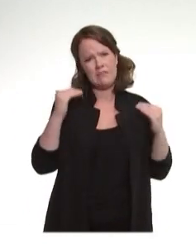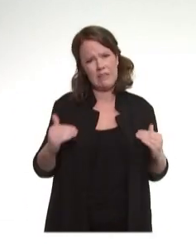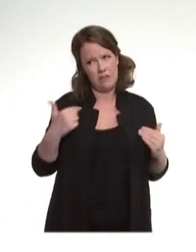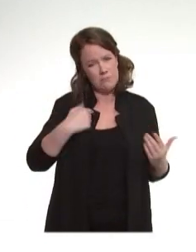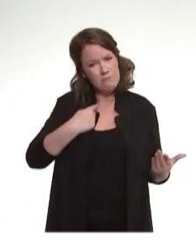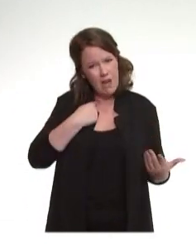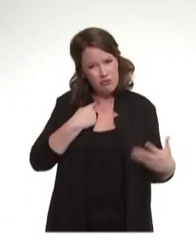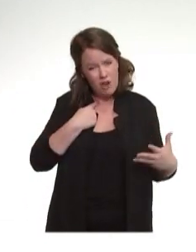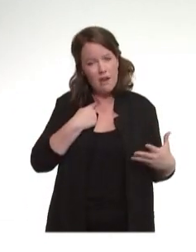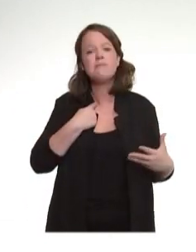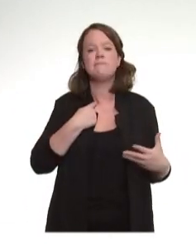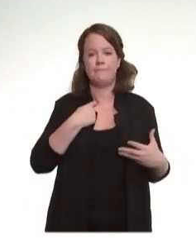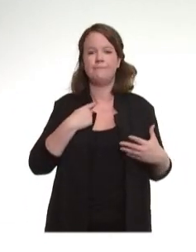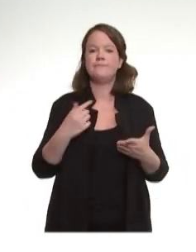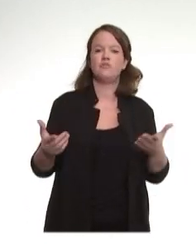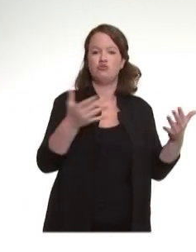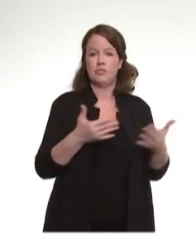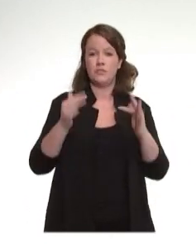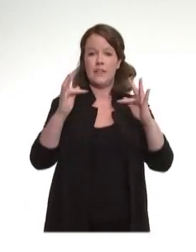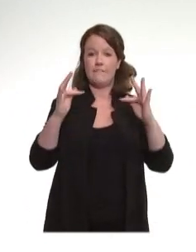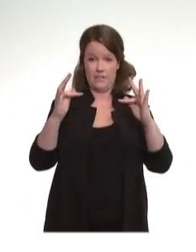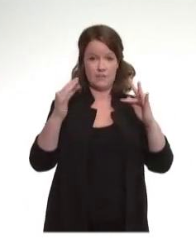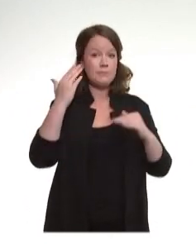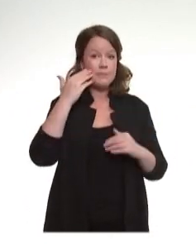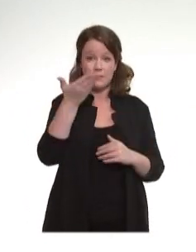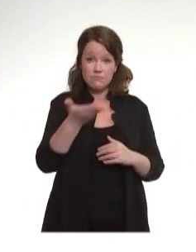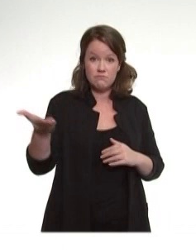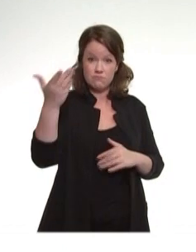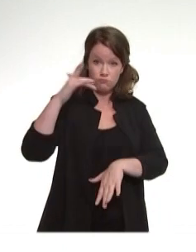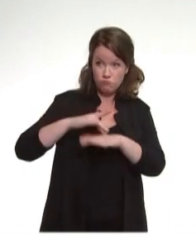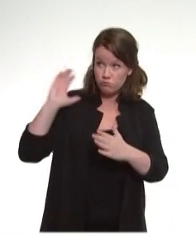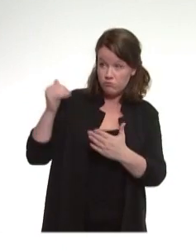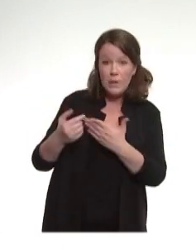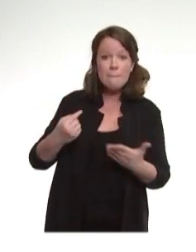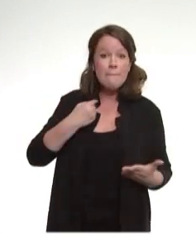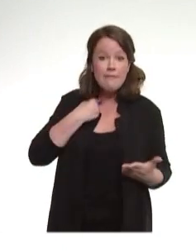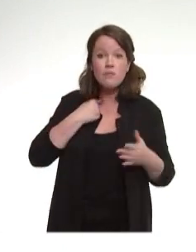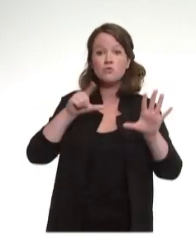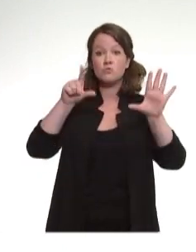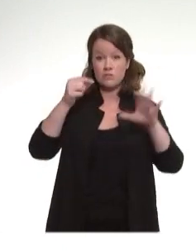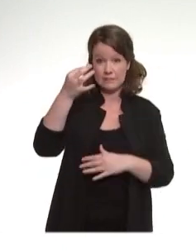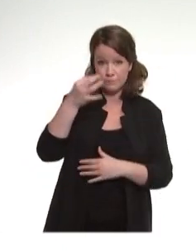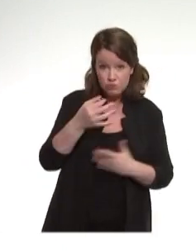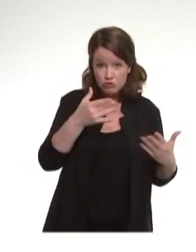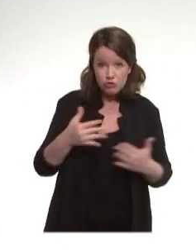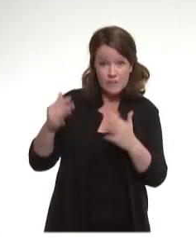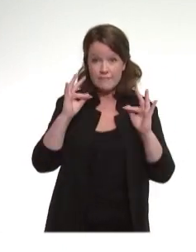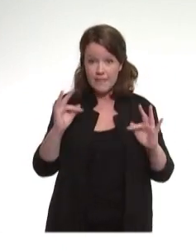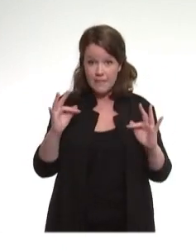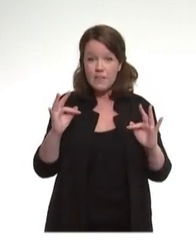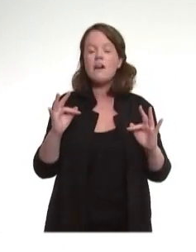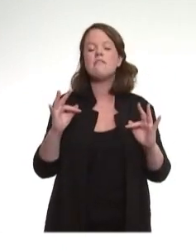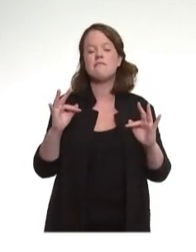jusqu'à une perte de 70 % de son chiffre d'affaires vous voyez que ces modifications sont